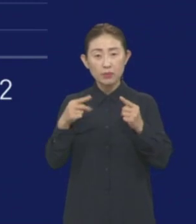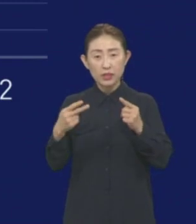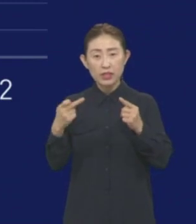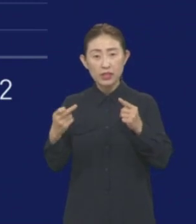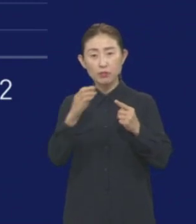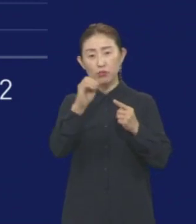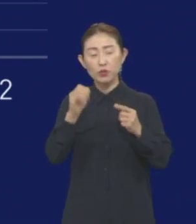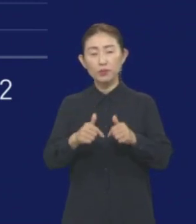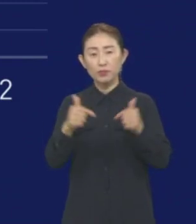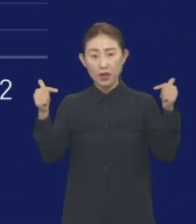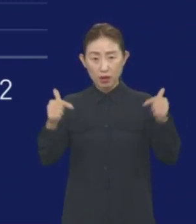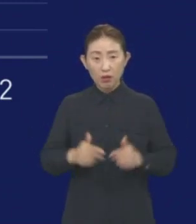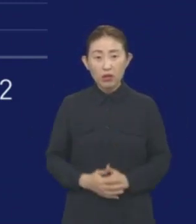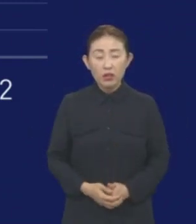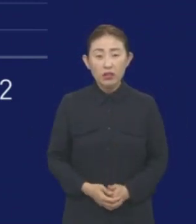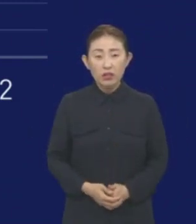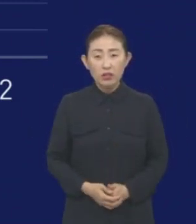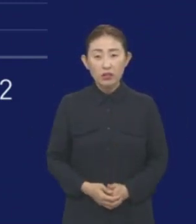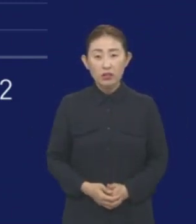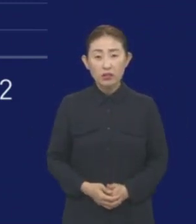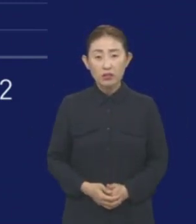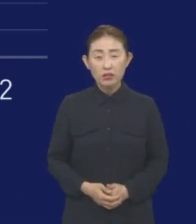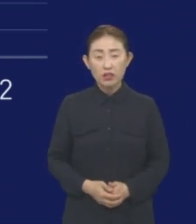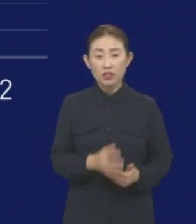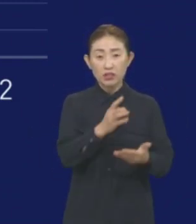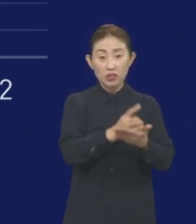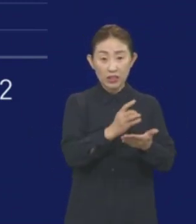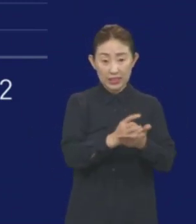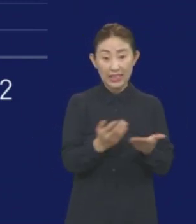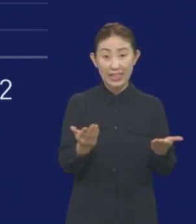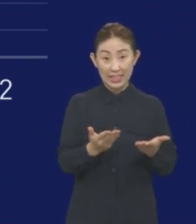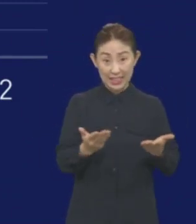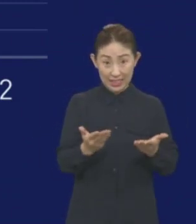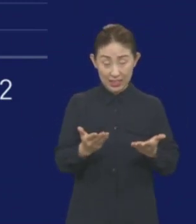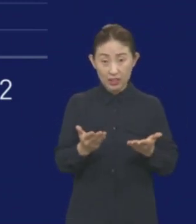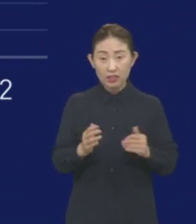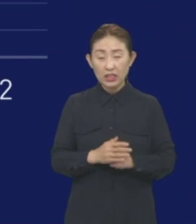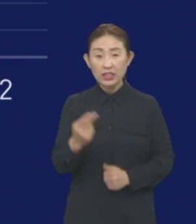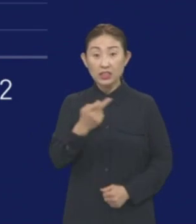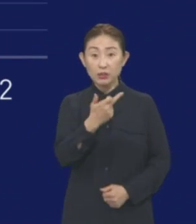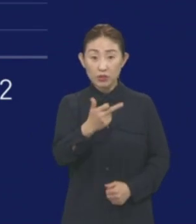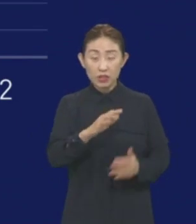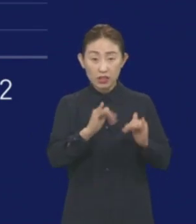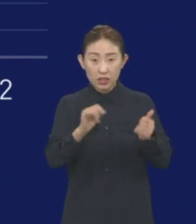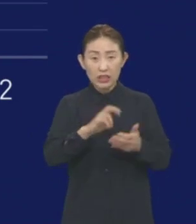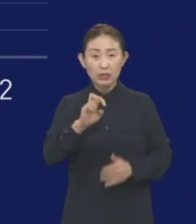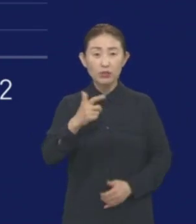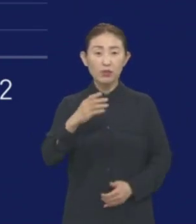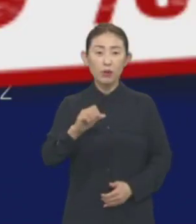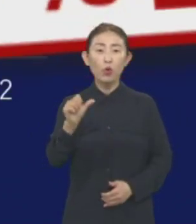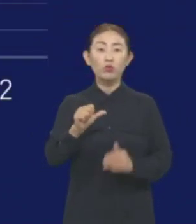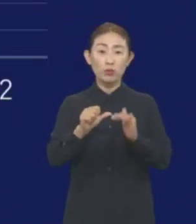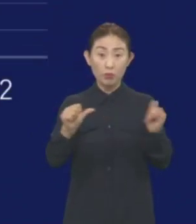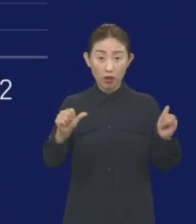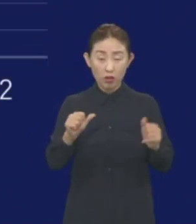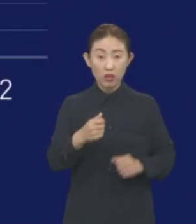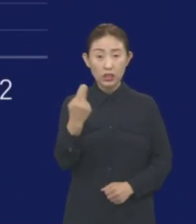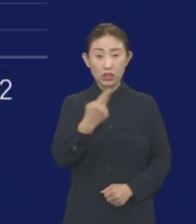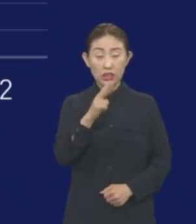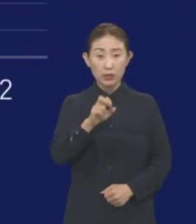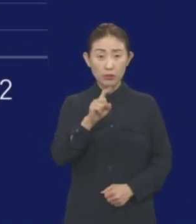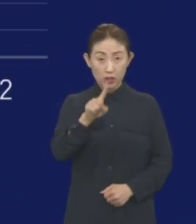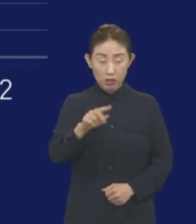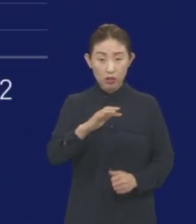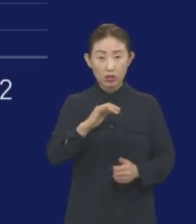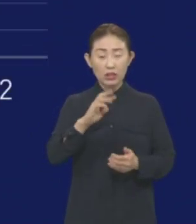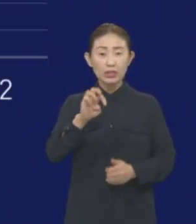1.12% 증가 추세입니다. 특히 주목할 건 천안에 근무하는 종사자가 2017년 27만 5천 명에서